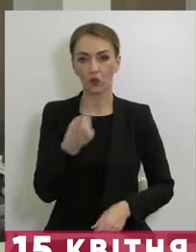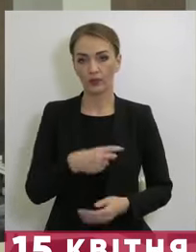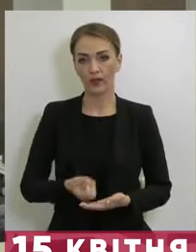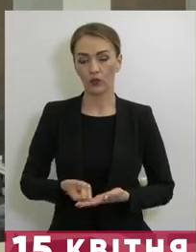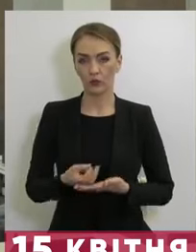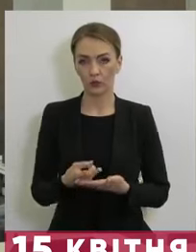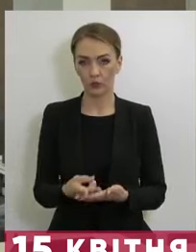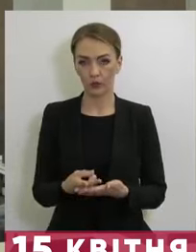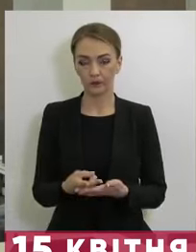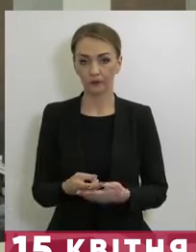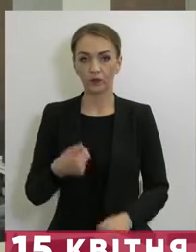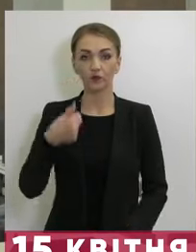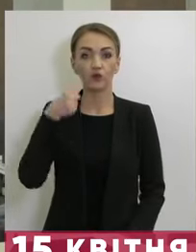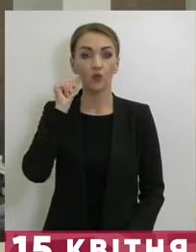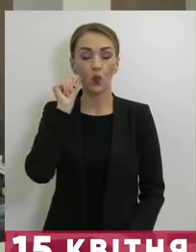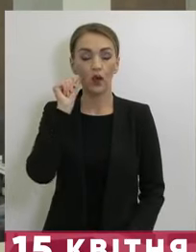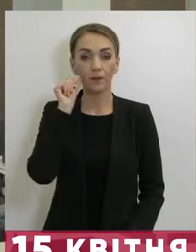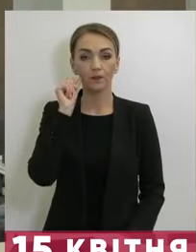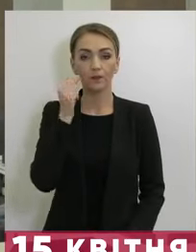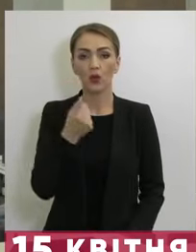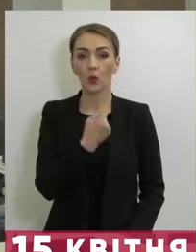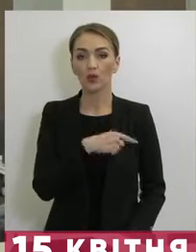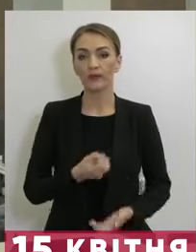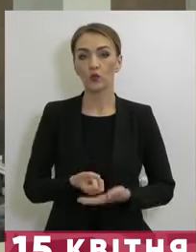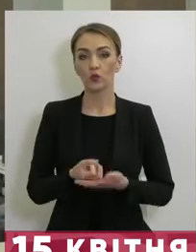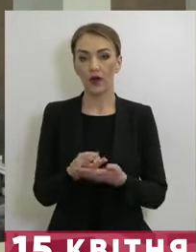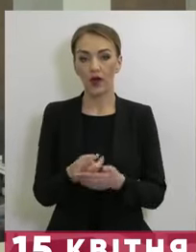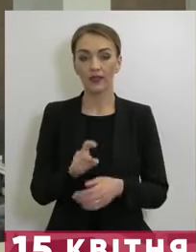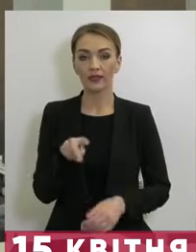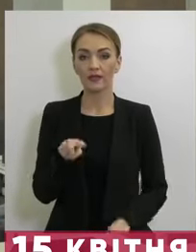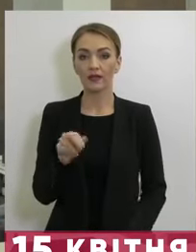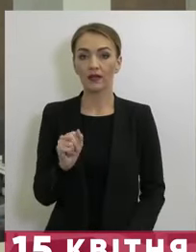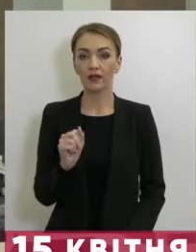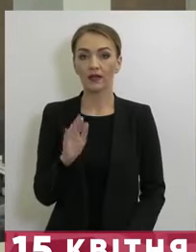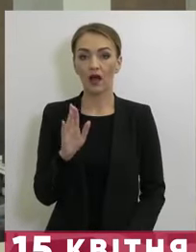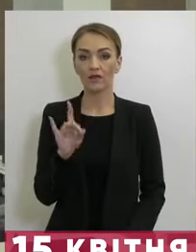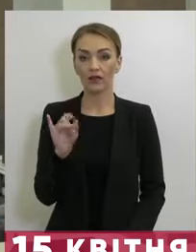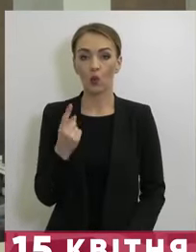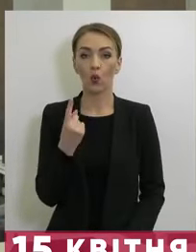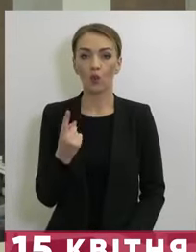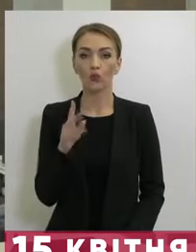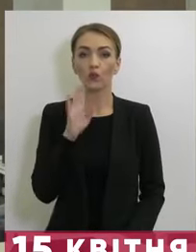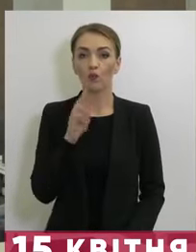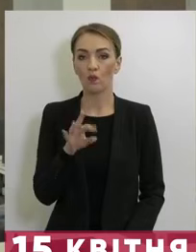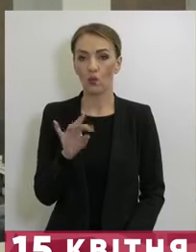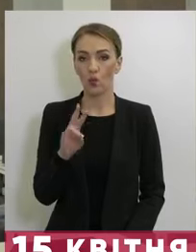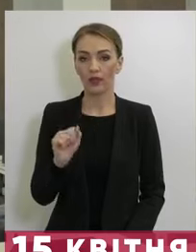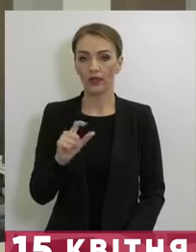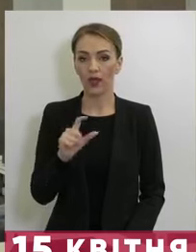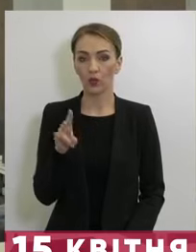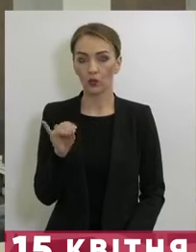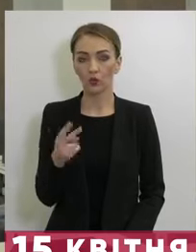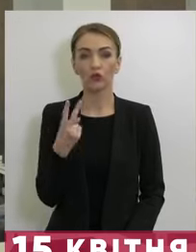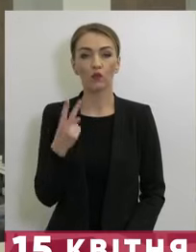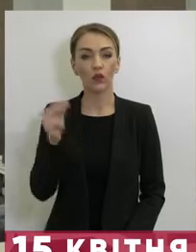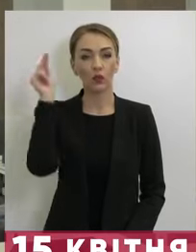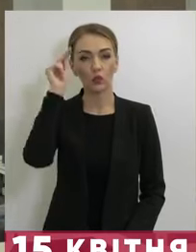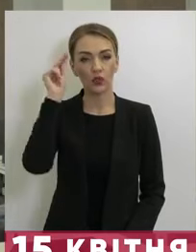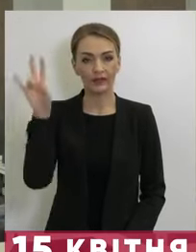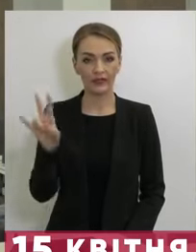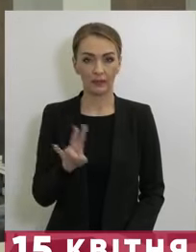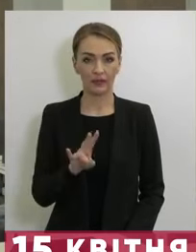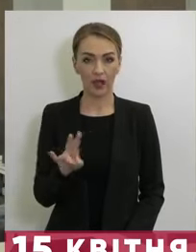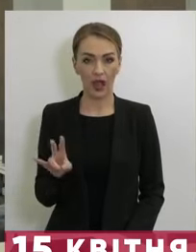госпіталізують. Вчора госпіталізували з лаври одну монахиню та 2 учнів семінарії.